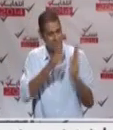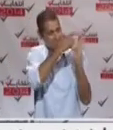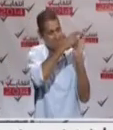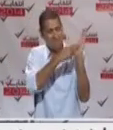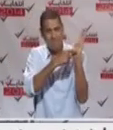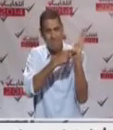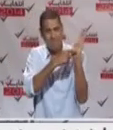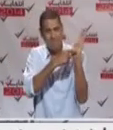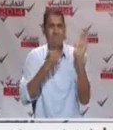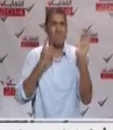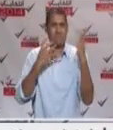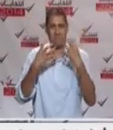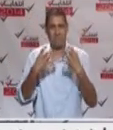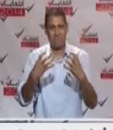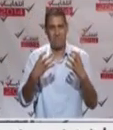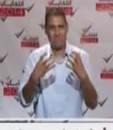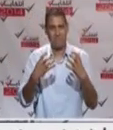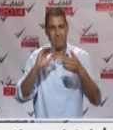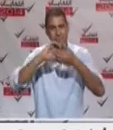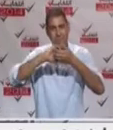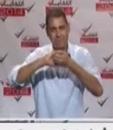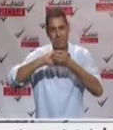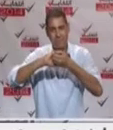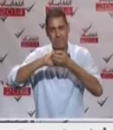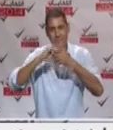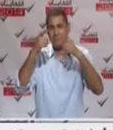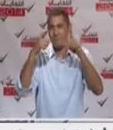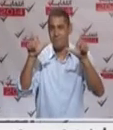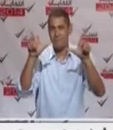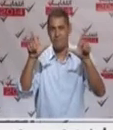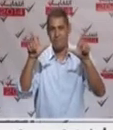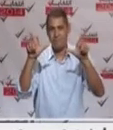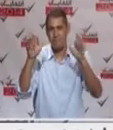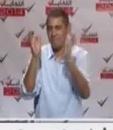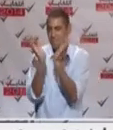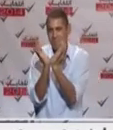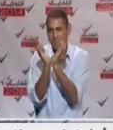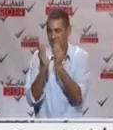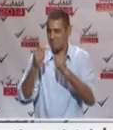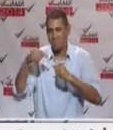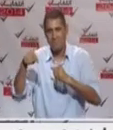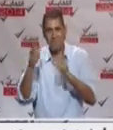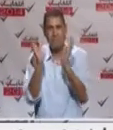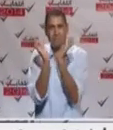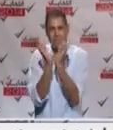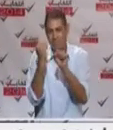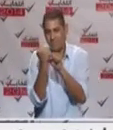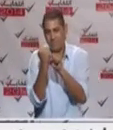للاتحاد القوه الديمقراطيه ببنزرت تتكون من حزب المسار وحزب العمل ومستقل